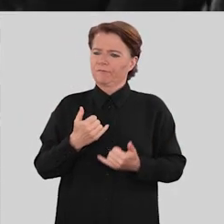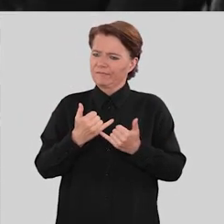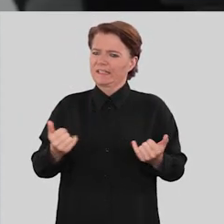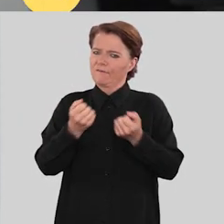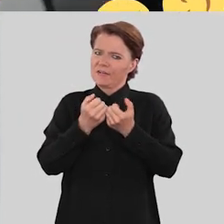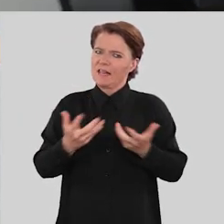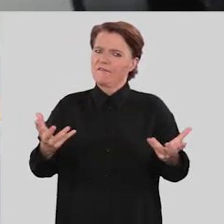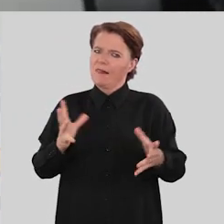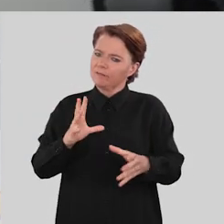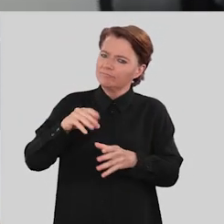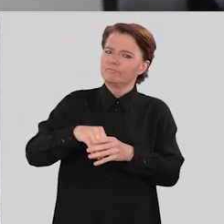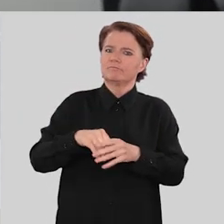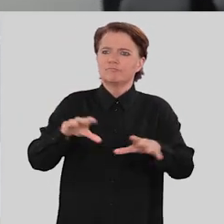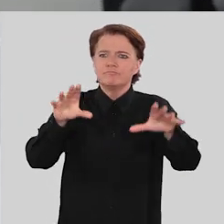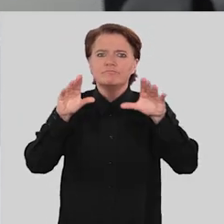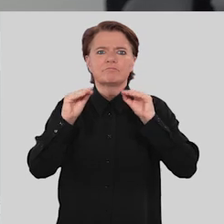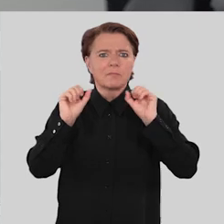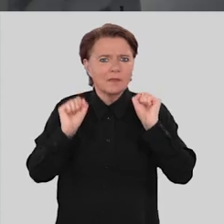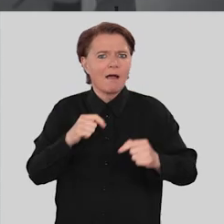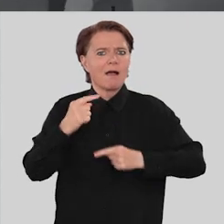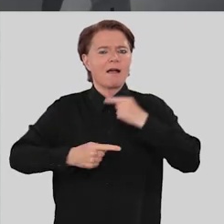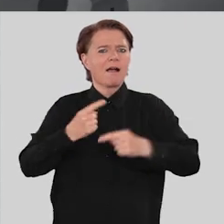Und wie erlebe ich dann die Vielfalt?